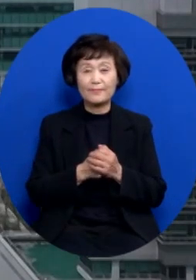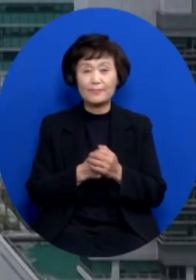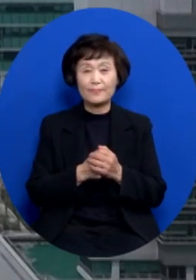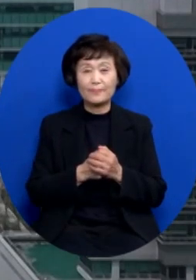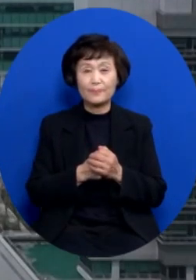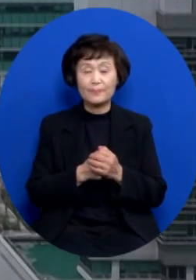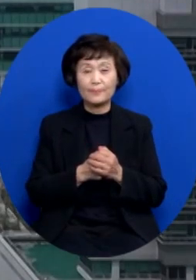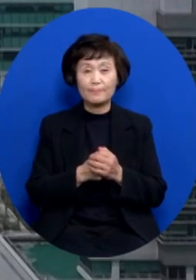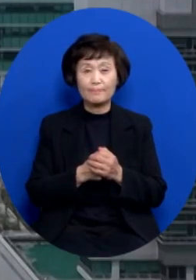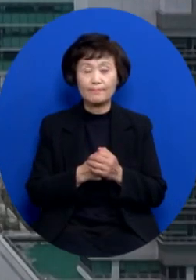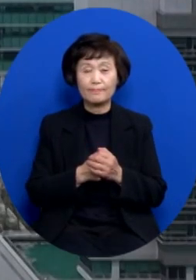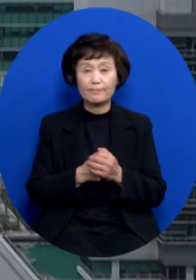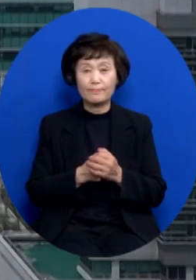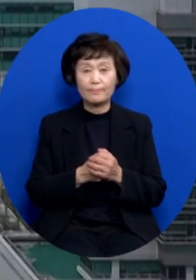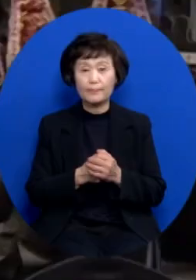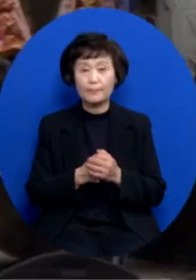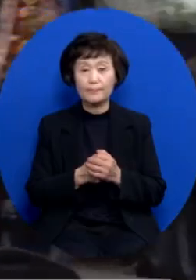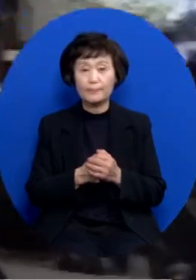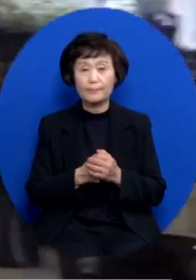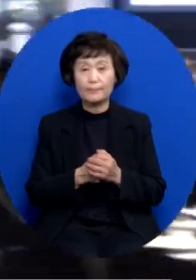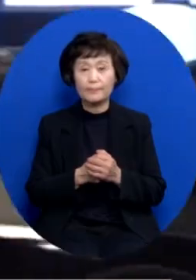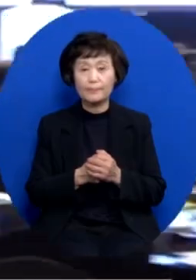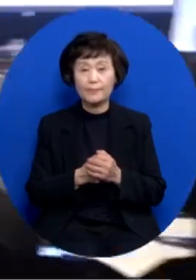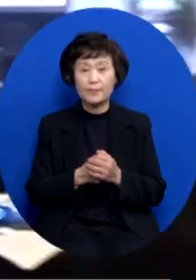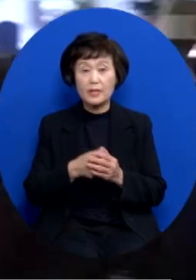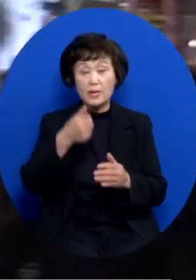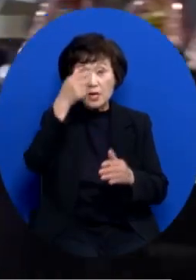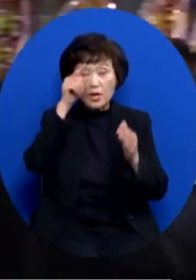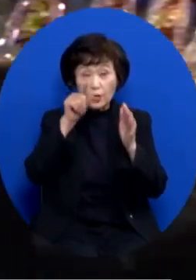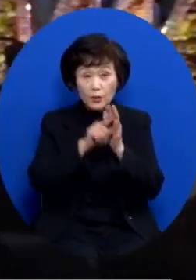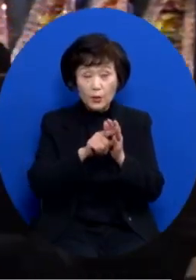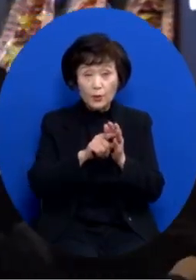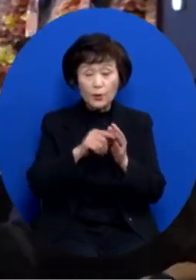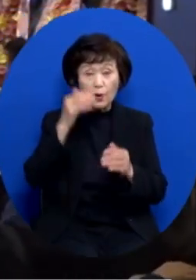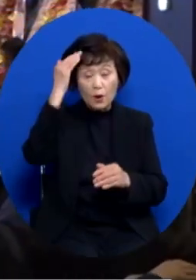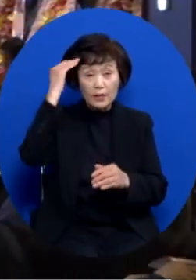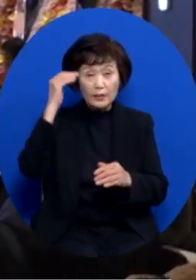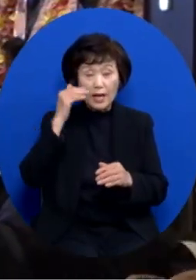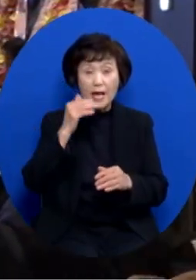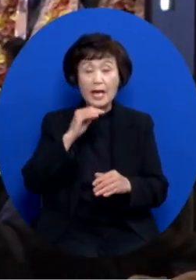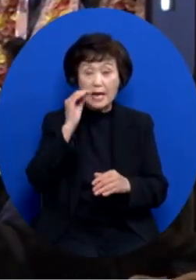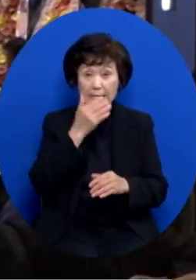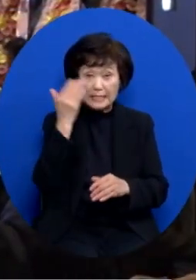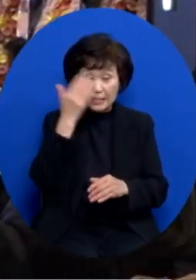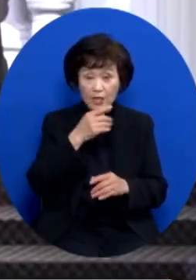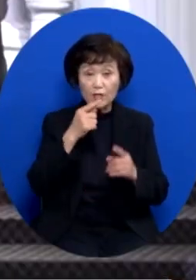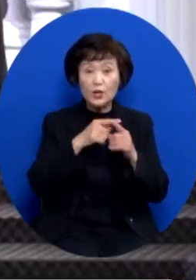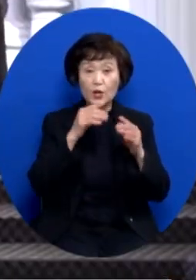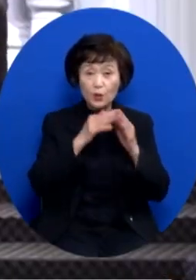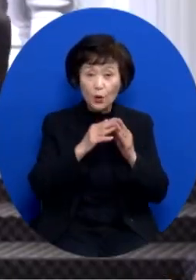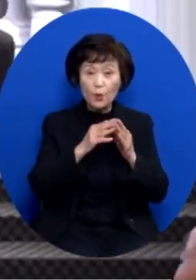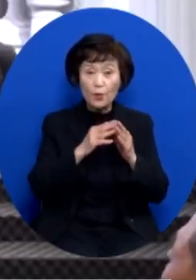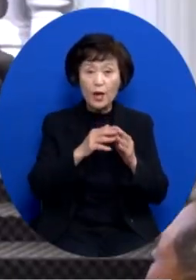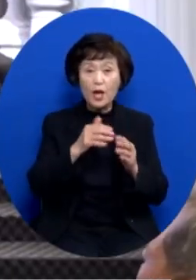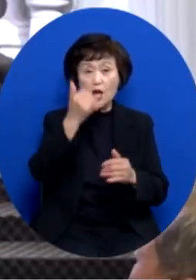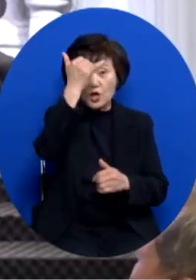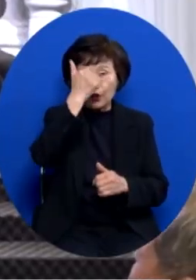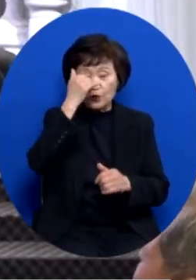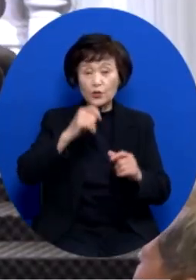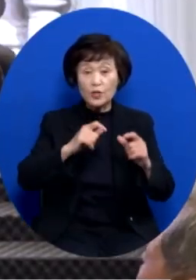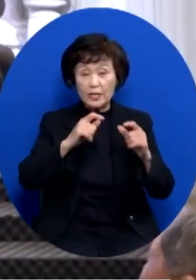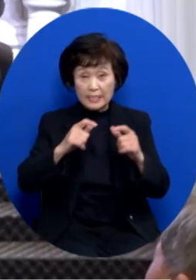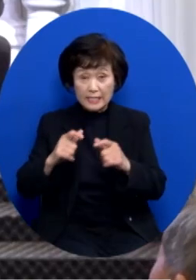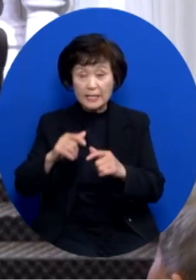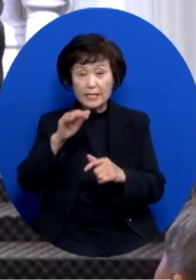다음은 중부지역 단신입니다. 기독교 대한선결교회 충청지역 장로협의회가 제28회